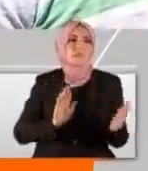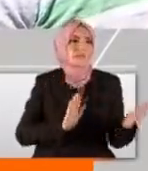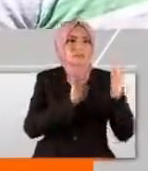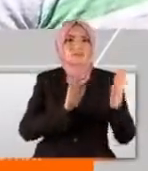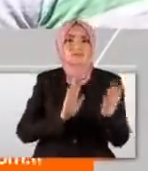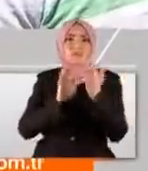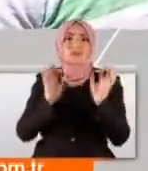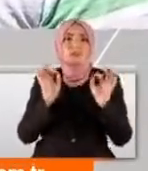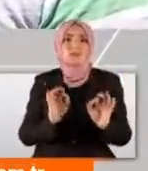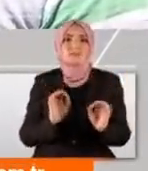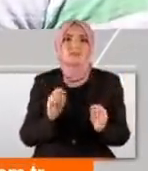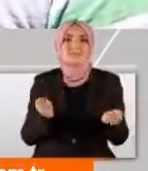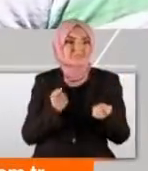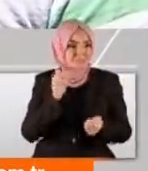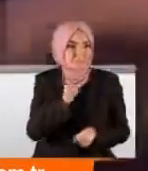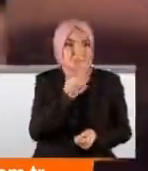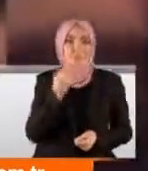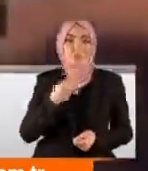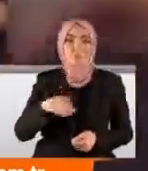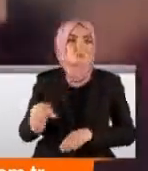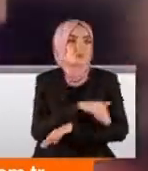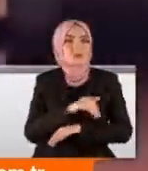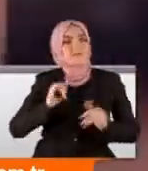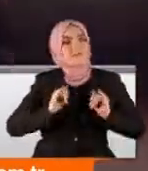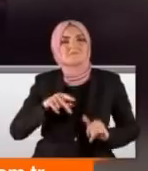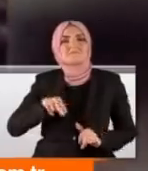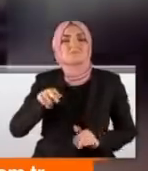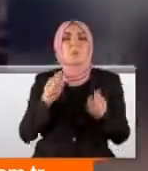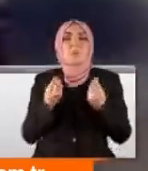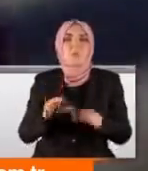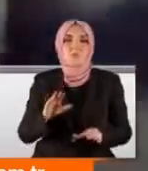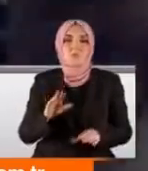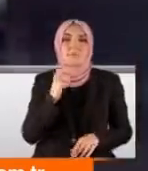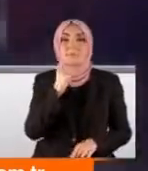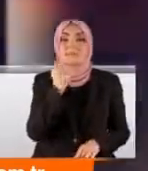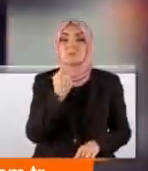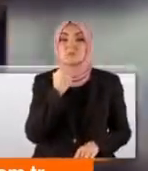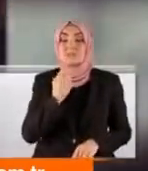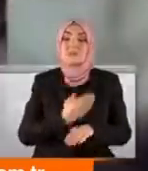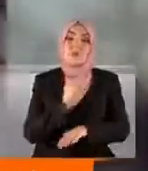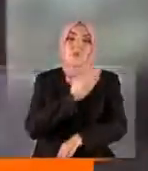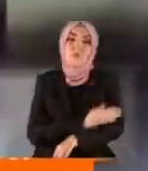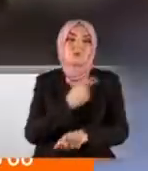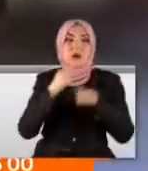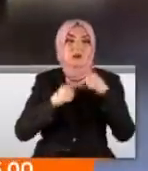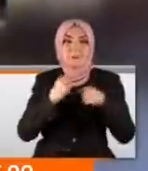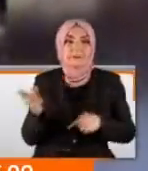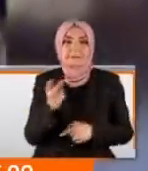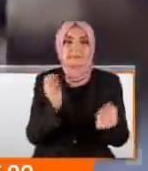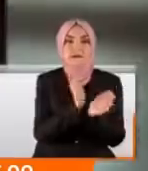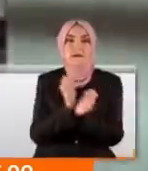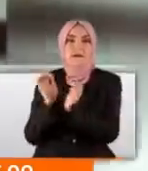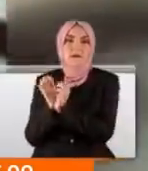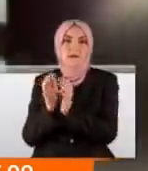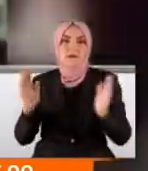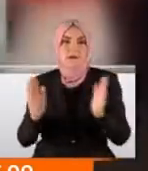bulamıyorum. Sokakta bile rahat rahat gezemiyorum. Yaklaşık 1,5 sene önce akraba iki aile arasındaki husumet bıçaklı kavgaya dönmüş.